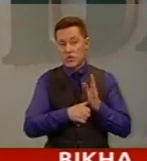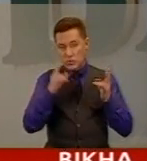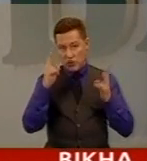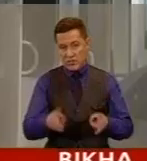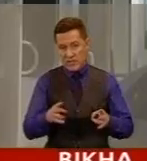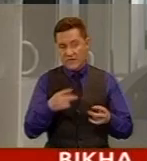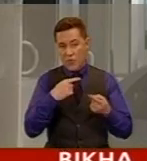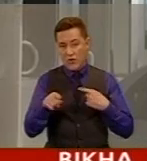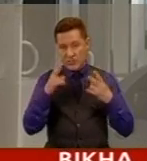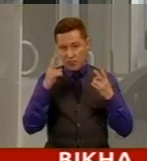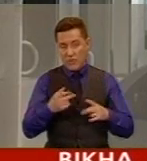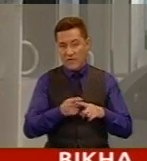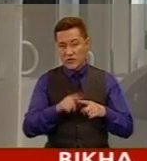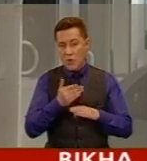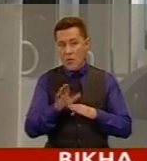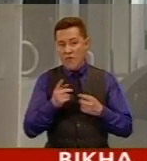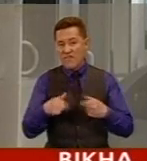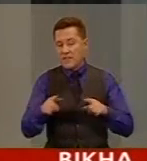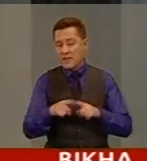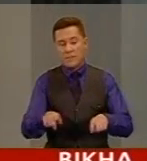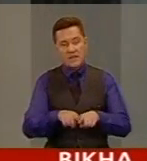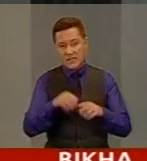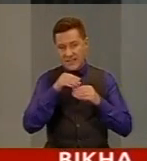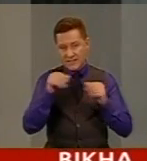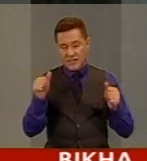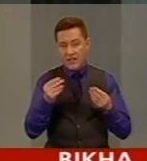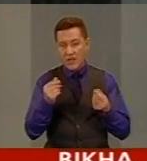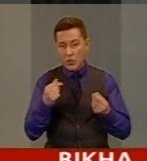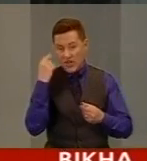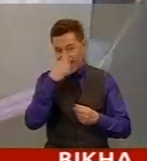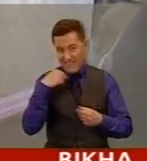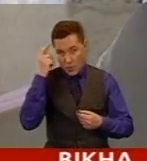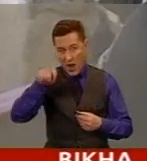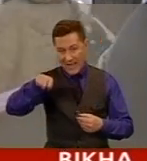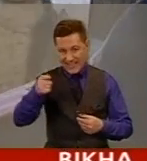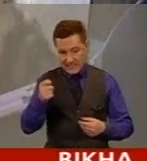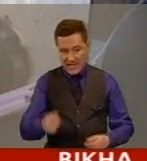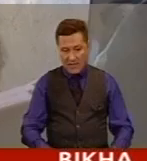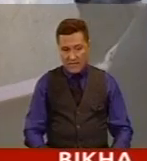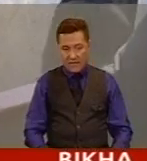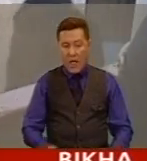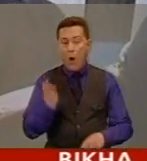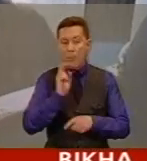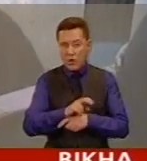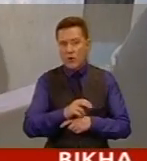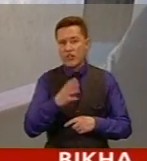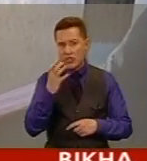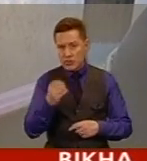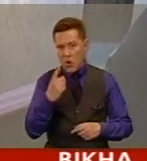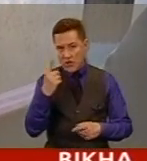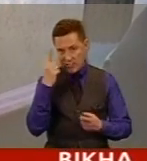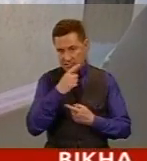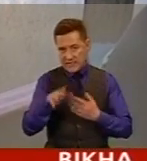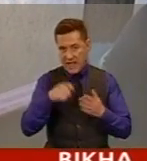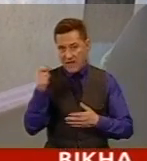У інших потерпілих у цьому відділенні так само зникли гроші з індивідуальних сейфів. Проходить якесь час, приходить ще один заявитель. У